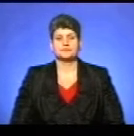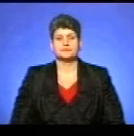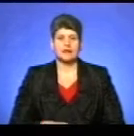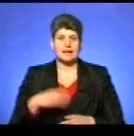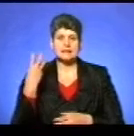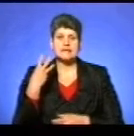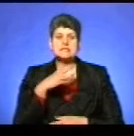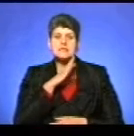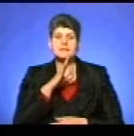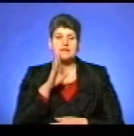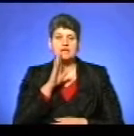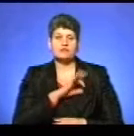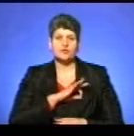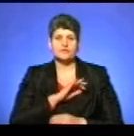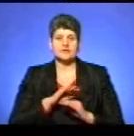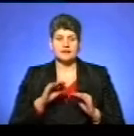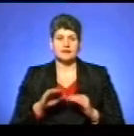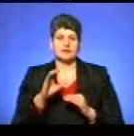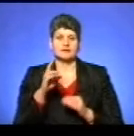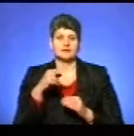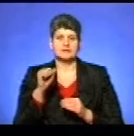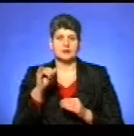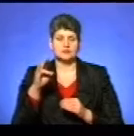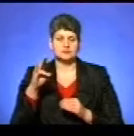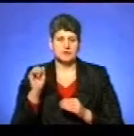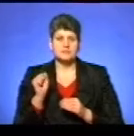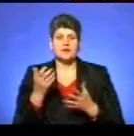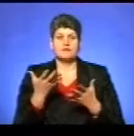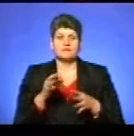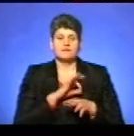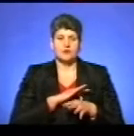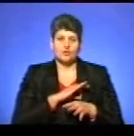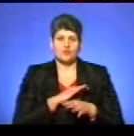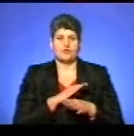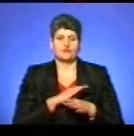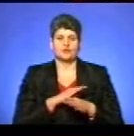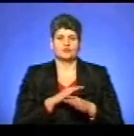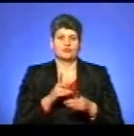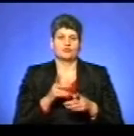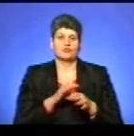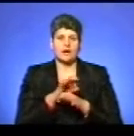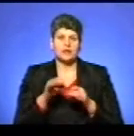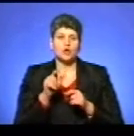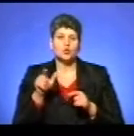30 матерів, які виховують дітей з синдромом Дауна, взяли участь у презентації проекту «Люди із надможливостями».